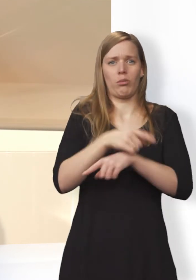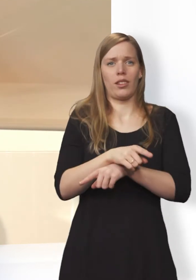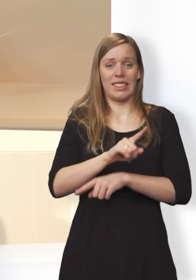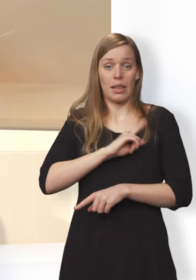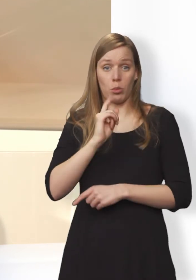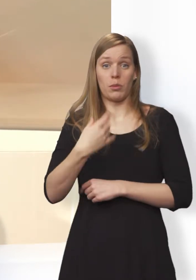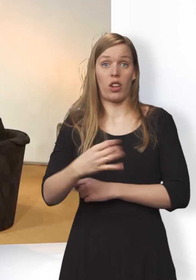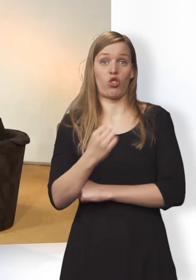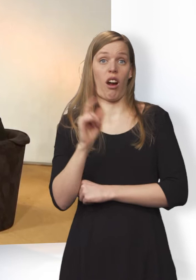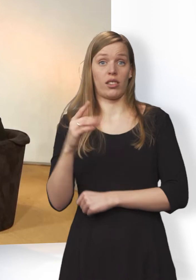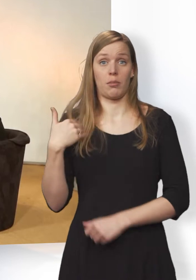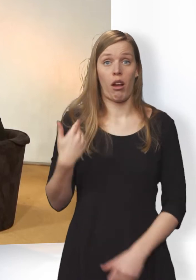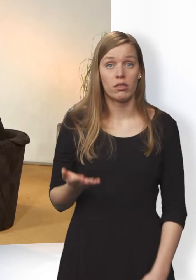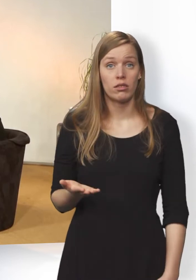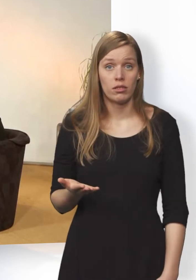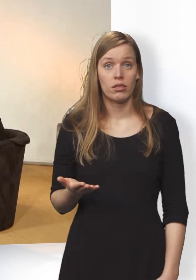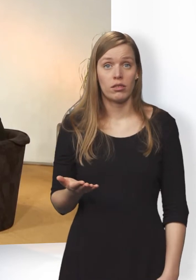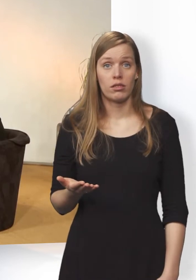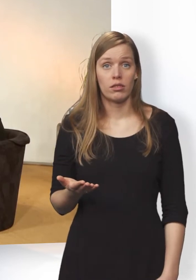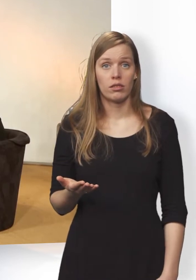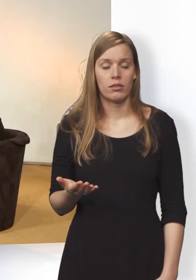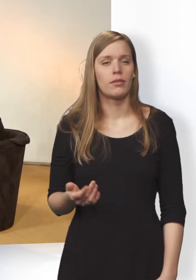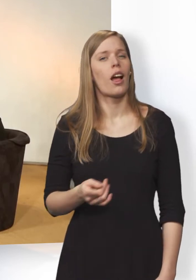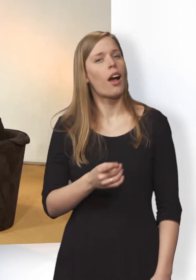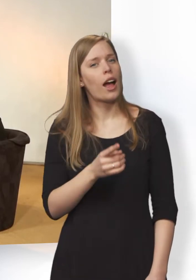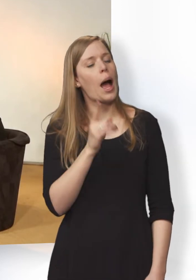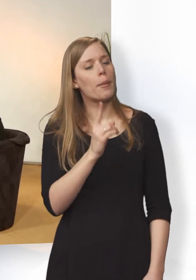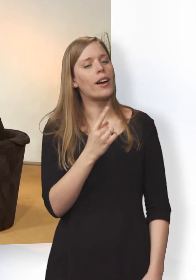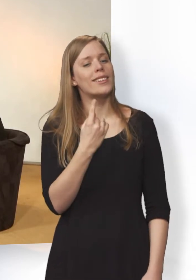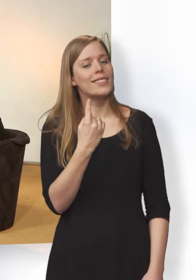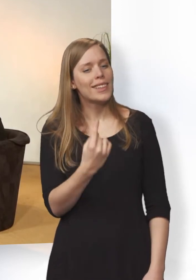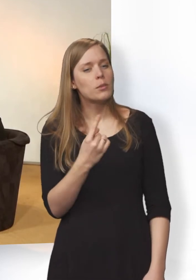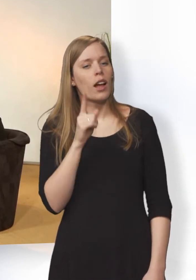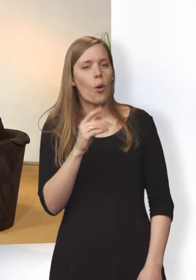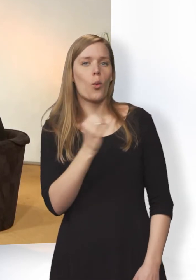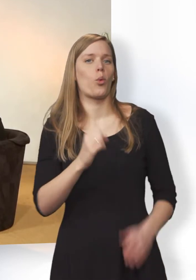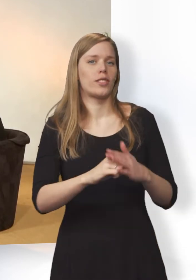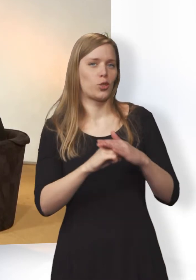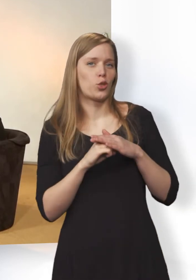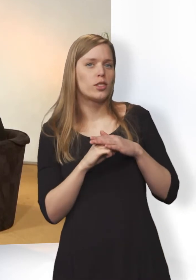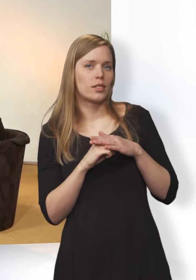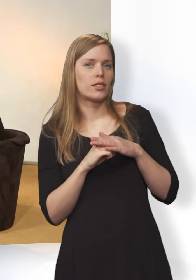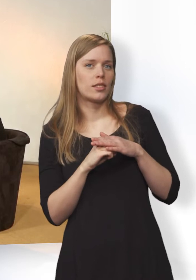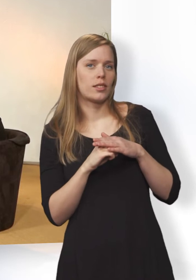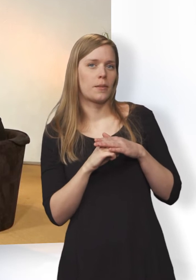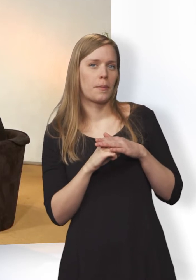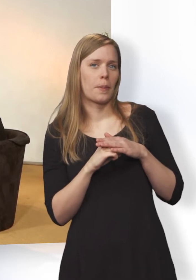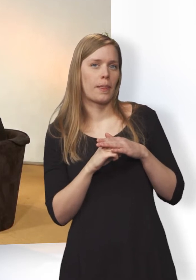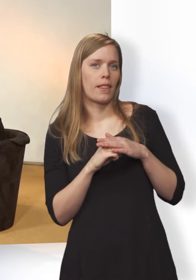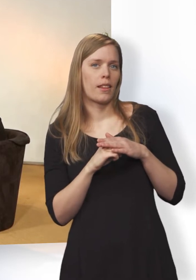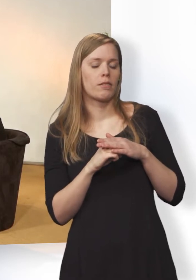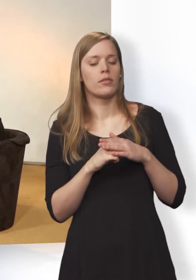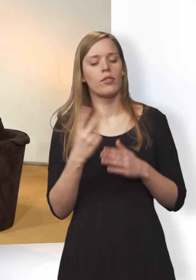zunächst wobei sie halfen hier eigentlich wir saßen zusammen